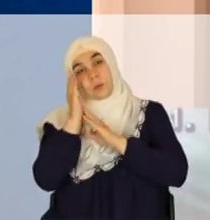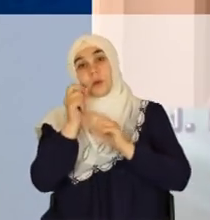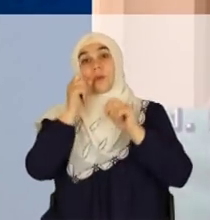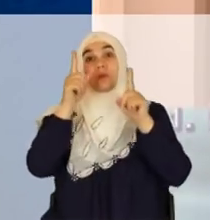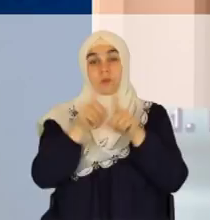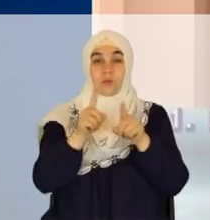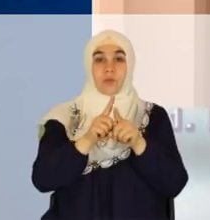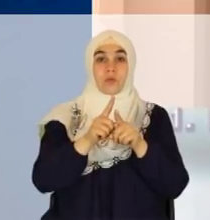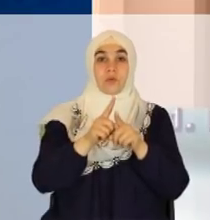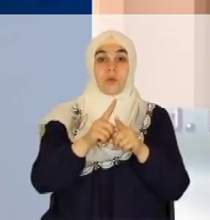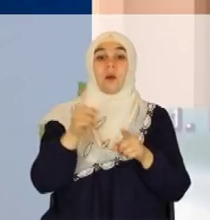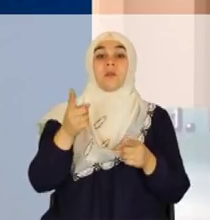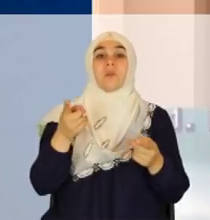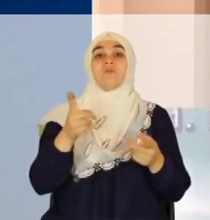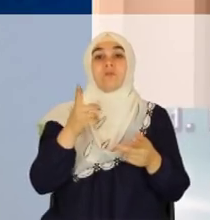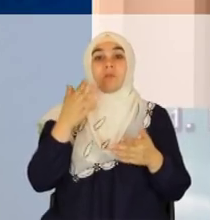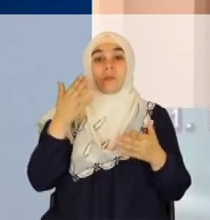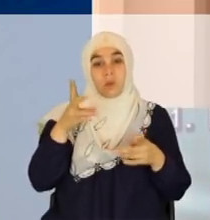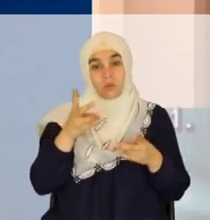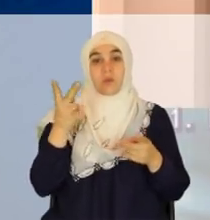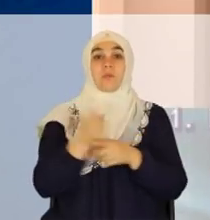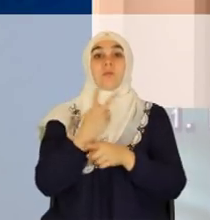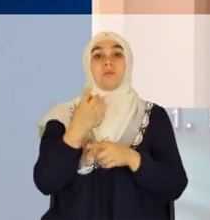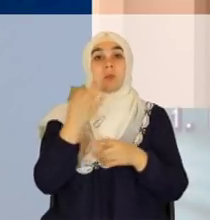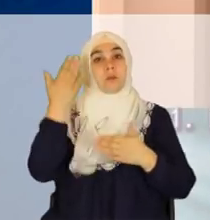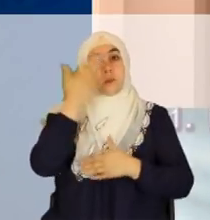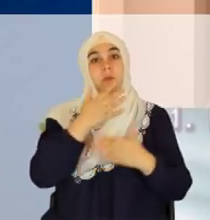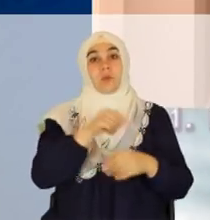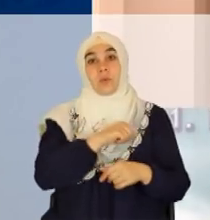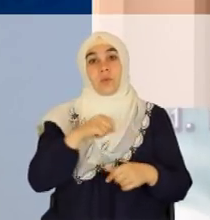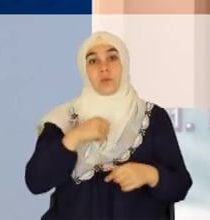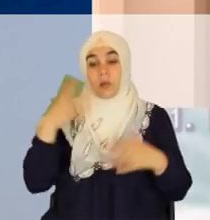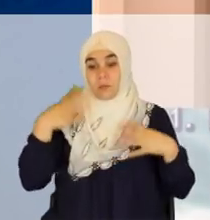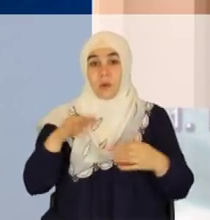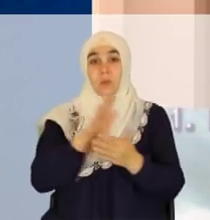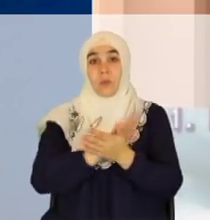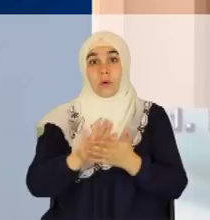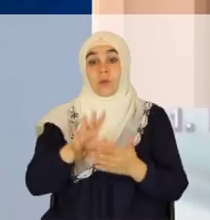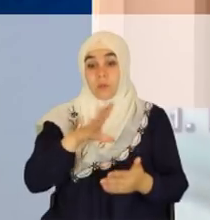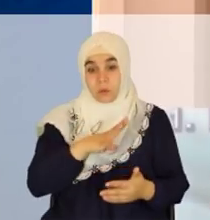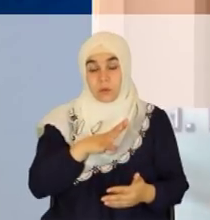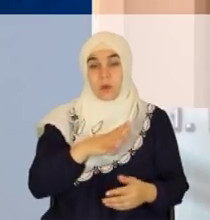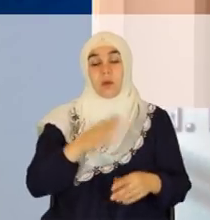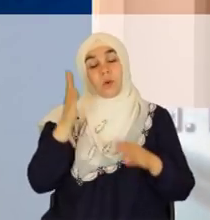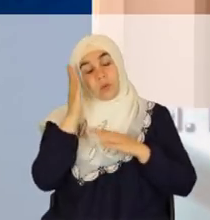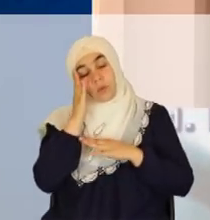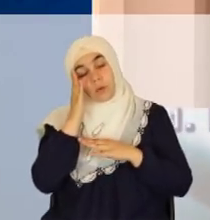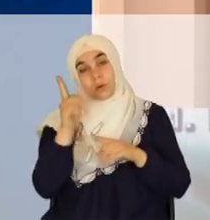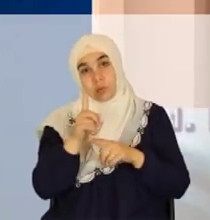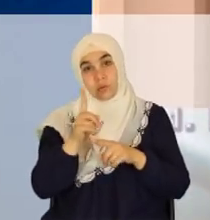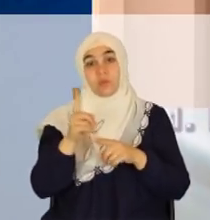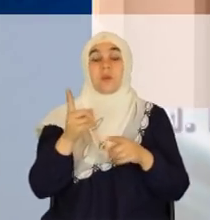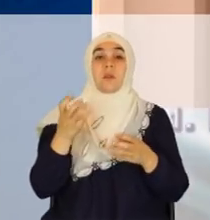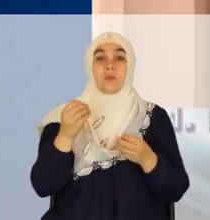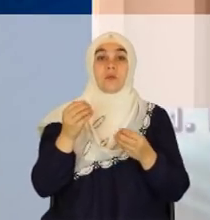taharat gitti. Bir taharat okuladı. Görüyorsun mu? Uzun bak, hem bayağı bak durdu, okulayanı uçup bir